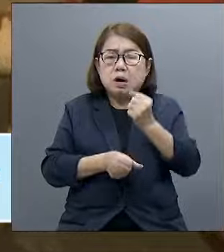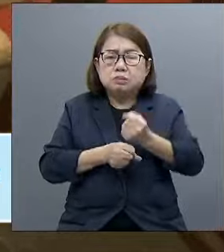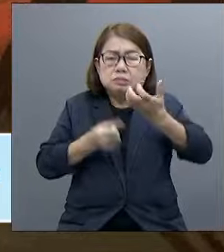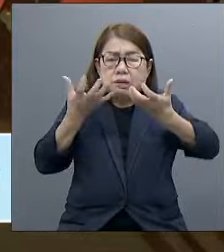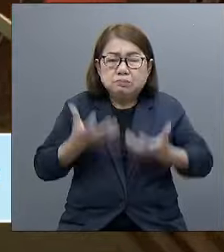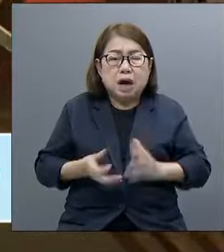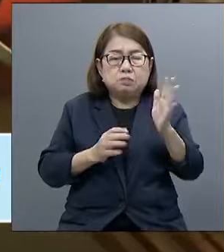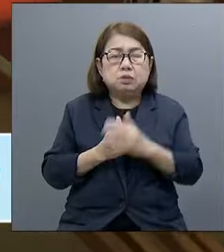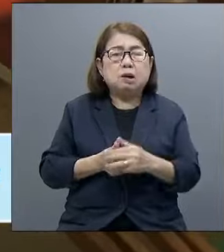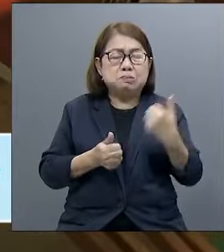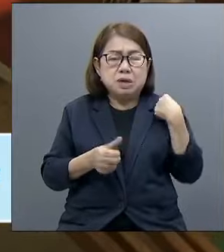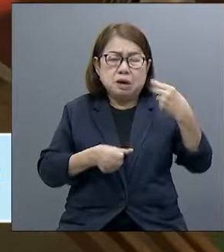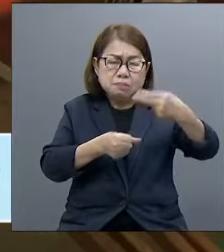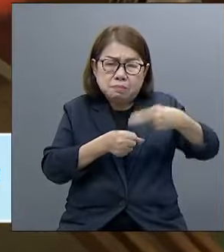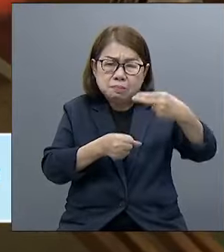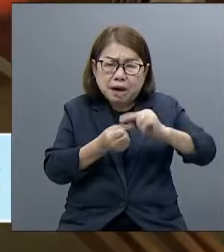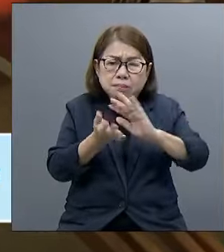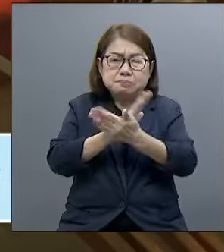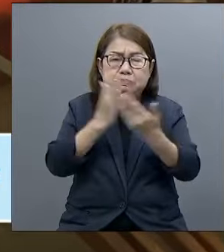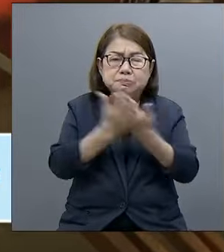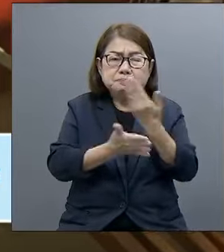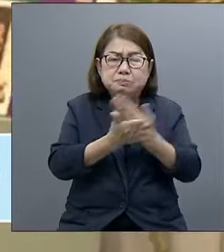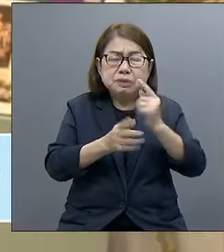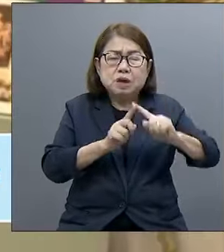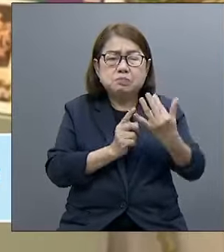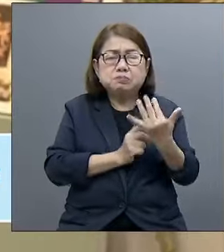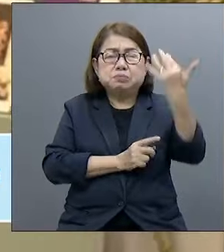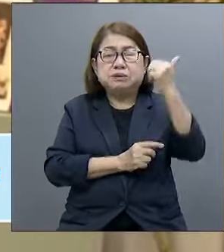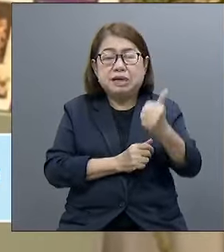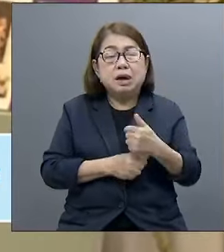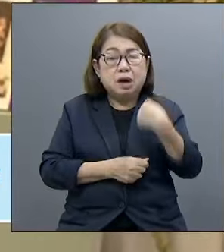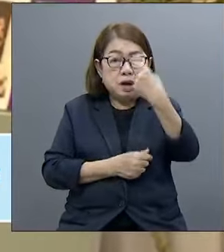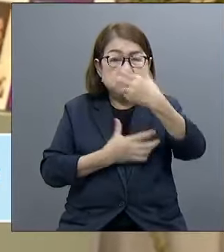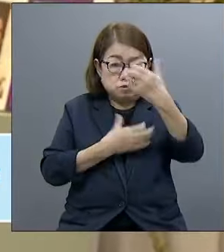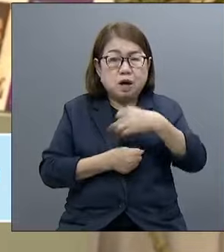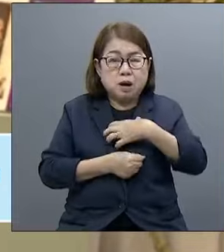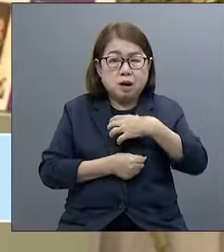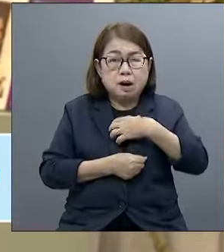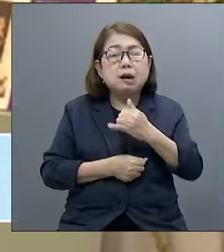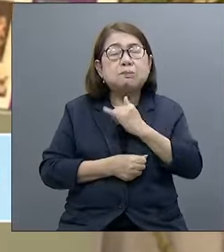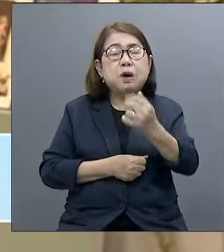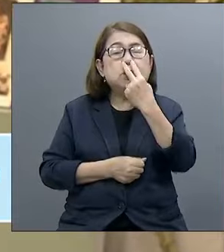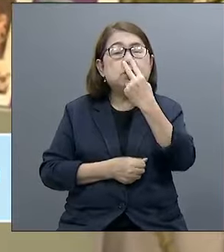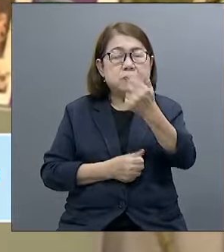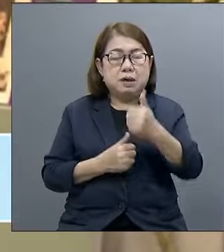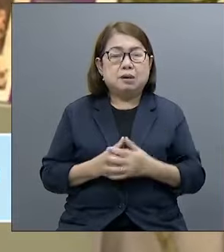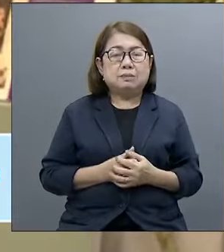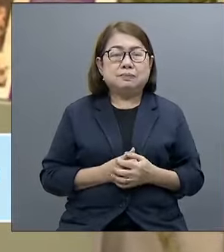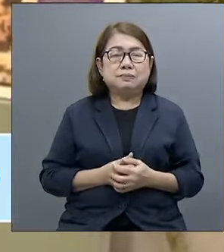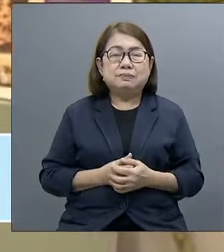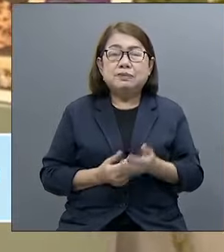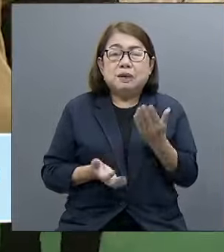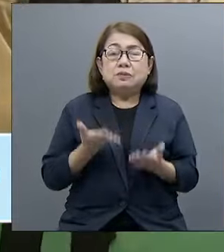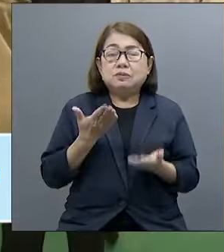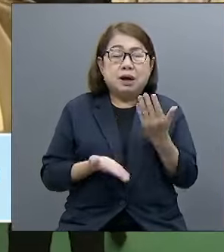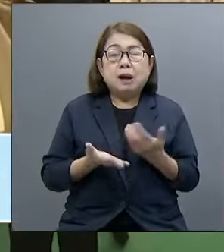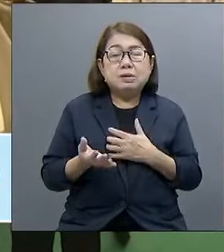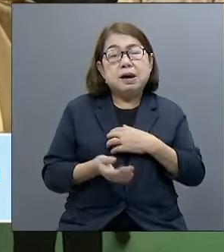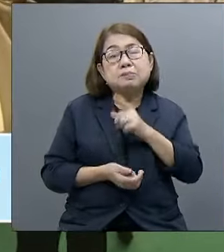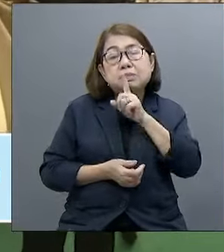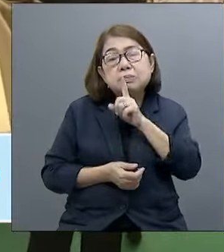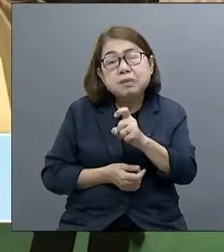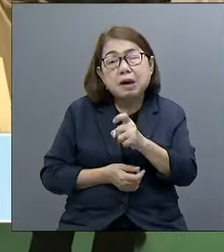กรรมต่างๆด้วยนะคะผู้ชมที่สนใจที่ไปร่วมงานเนี่ยก็สามารถไปสัมผัสผลงานนวัตกรรมได้หรืออยากจะไปสอบถามอง